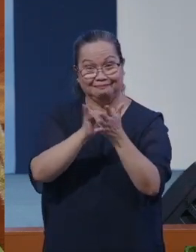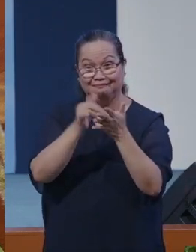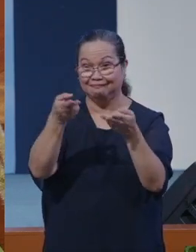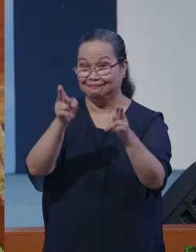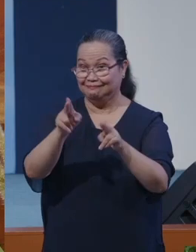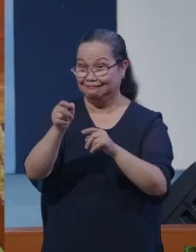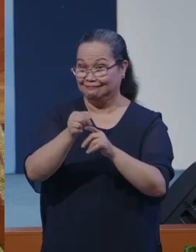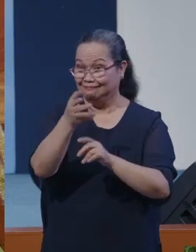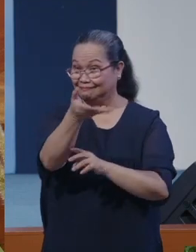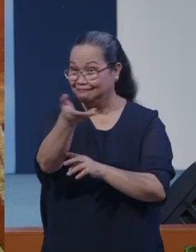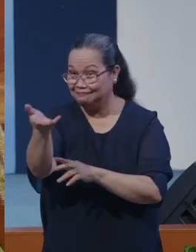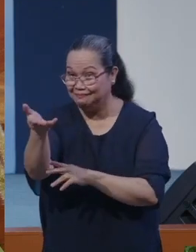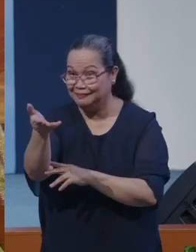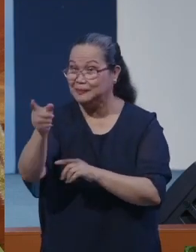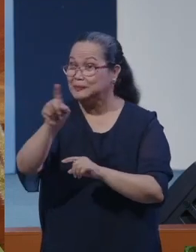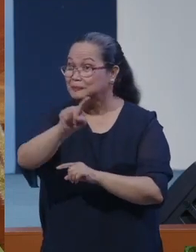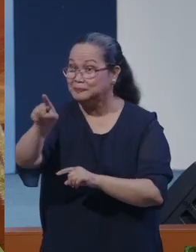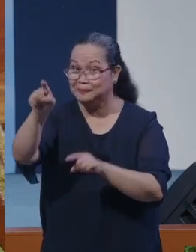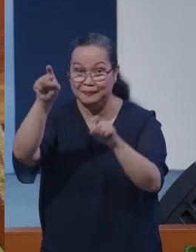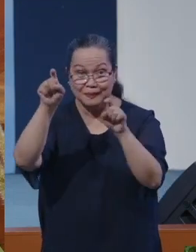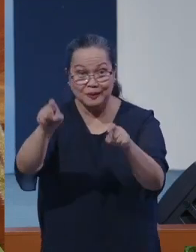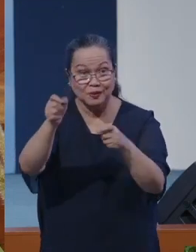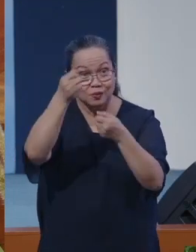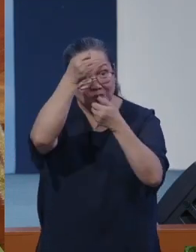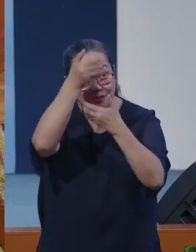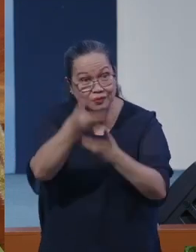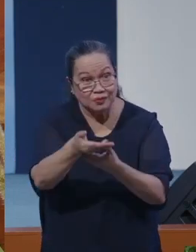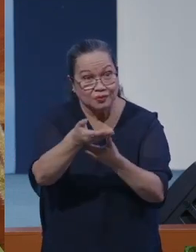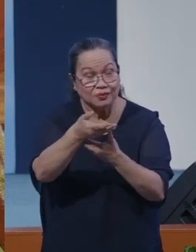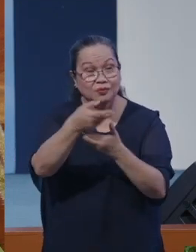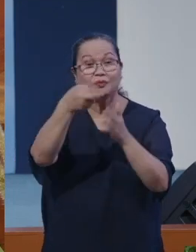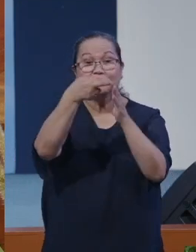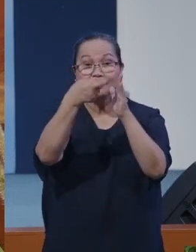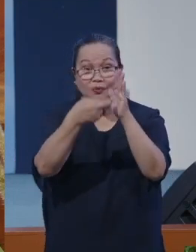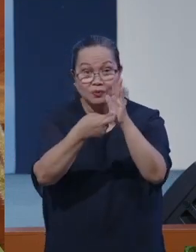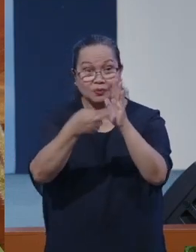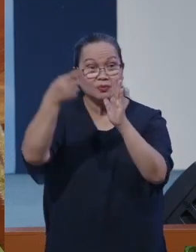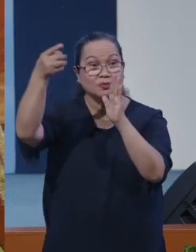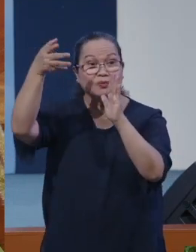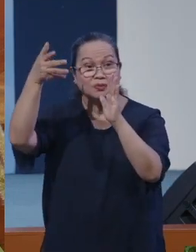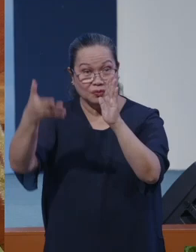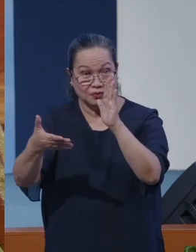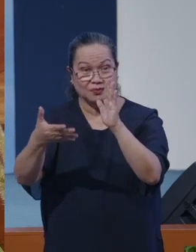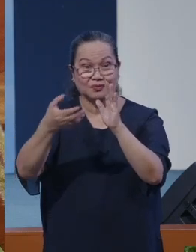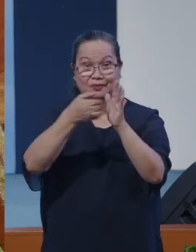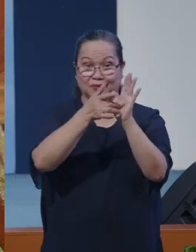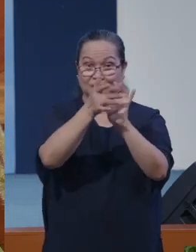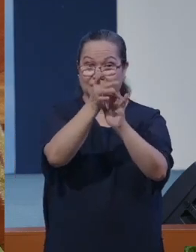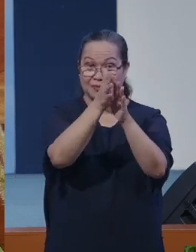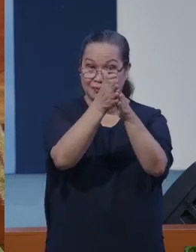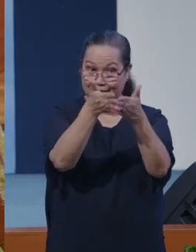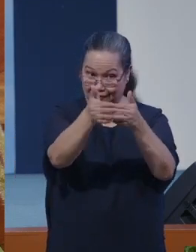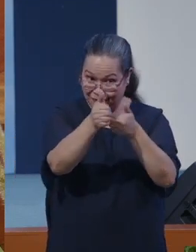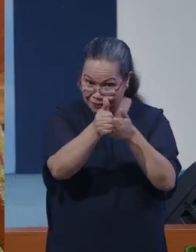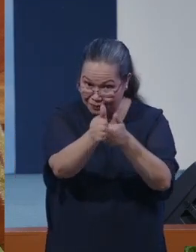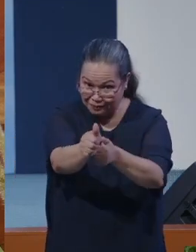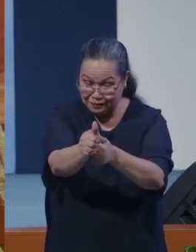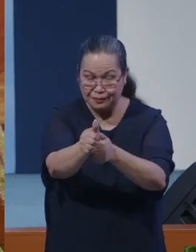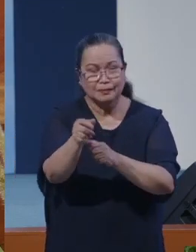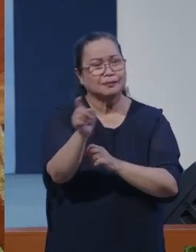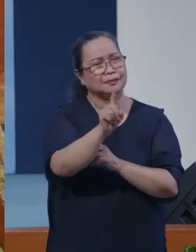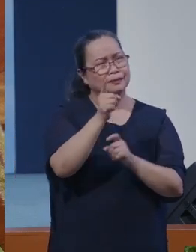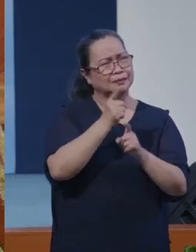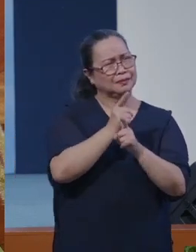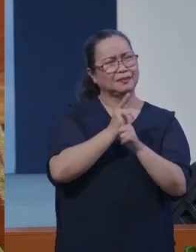inyo. Pero kailangan ninyong sundin ang mga prinsipyo na kanyang ibinigay sa kanyang salita. So ano ba ang